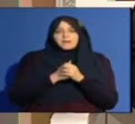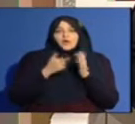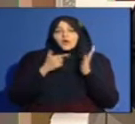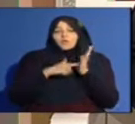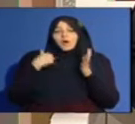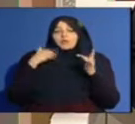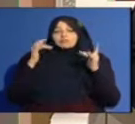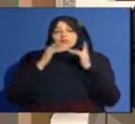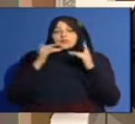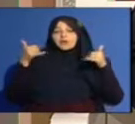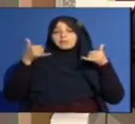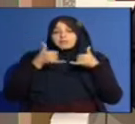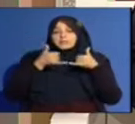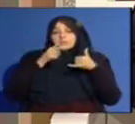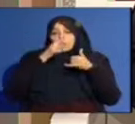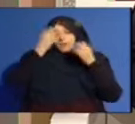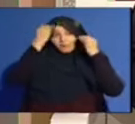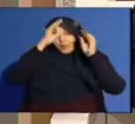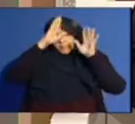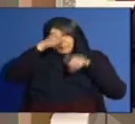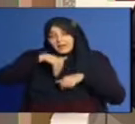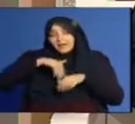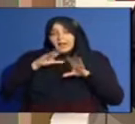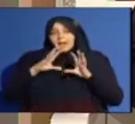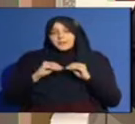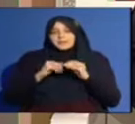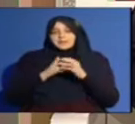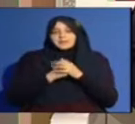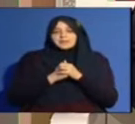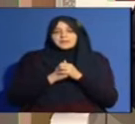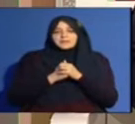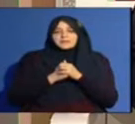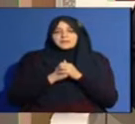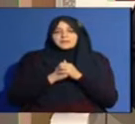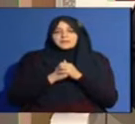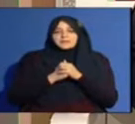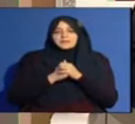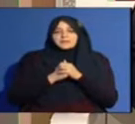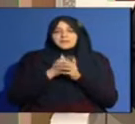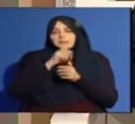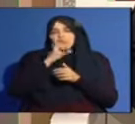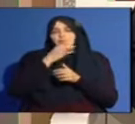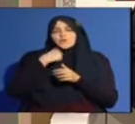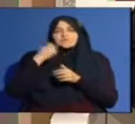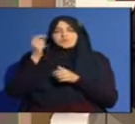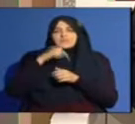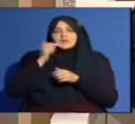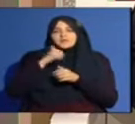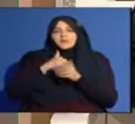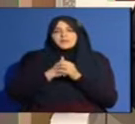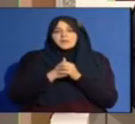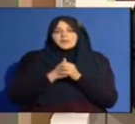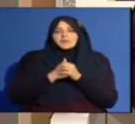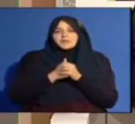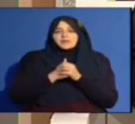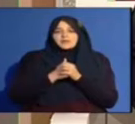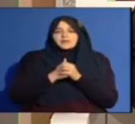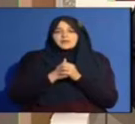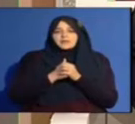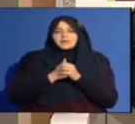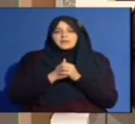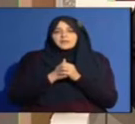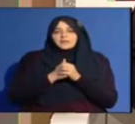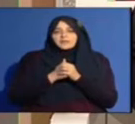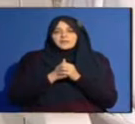على الدار وبيعي دار، كنا دوكا معطاتني الحكومه دار، تقول لي اني نجي كي نقولها الطفله تقول لي هي تعيا وتجي، كنا دوكا